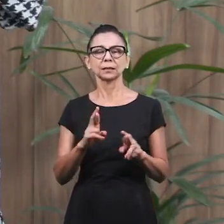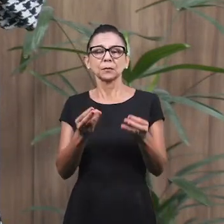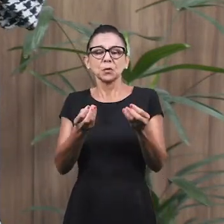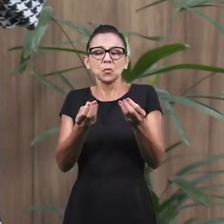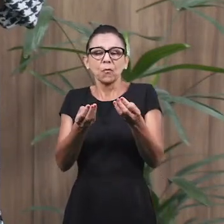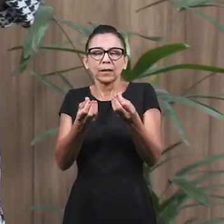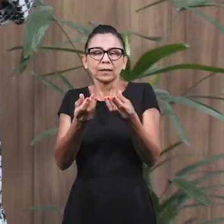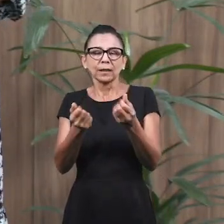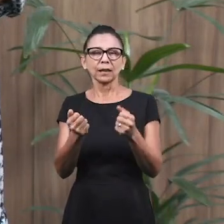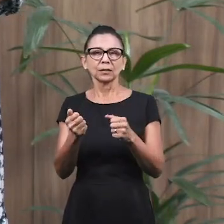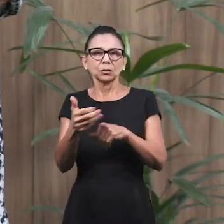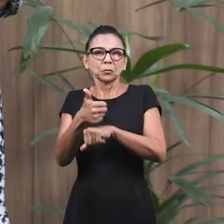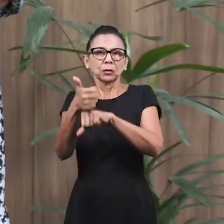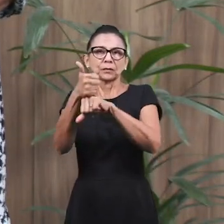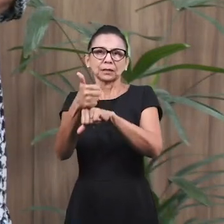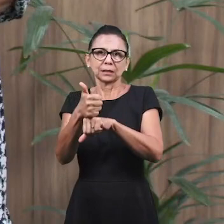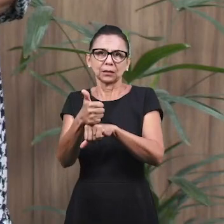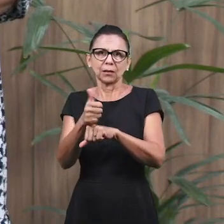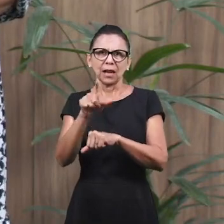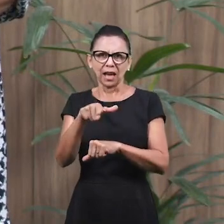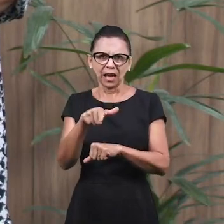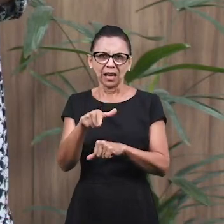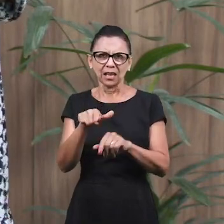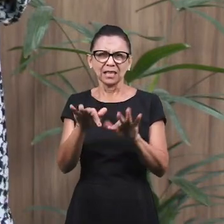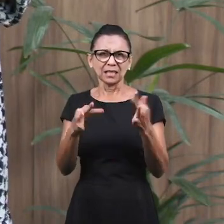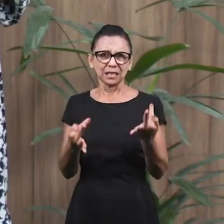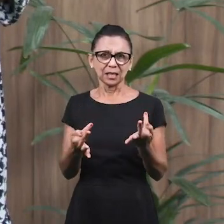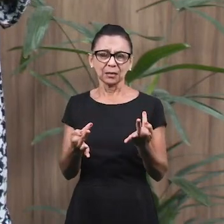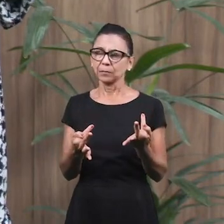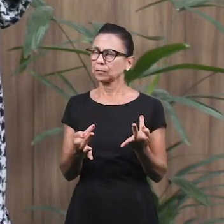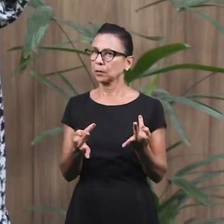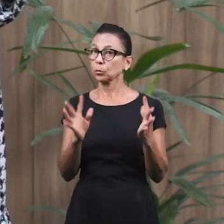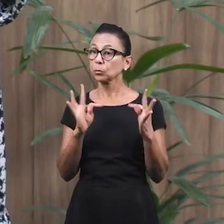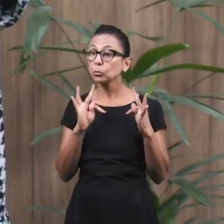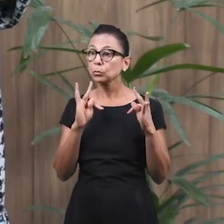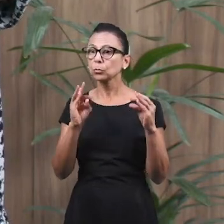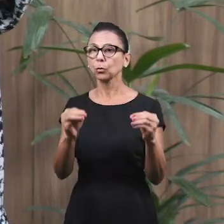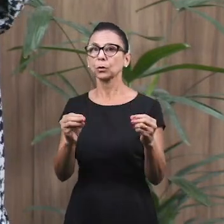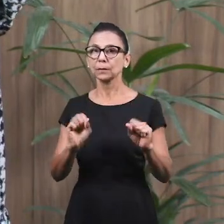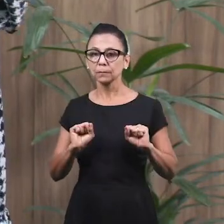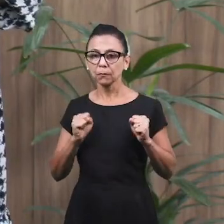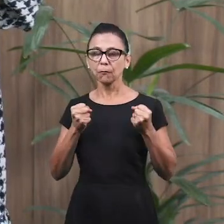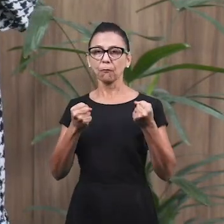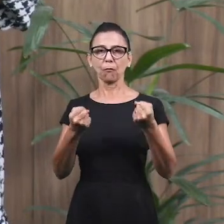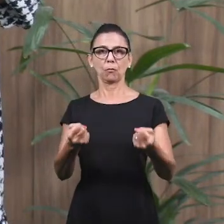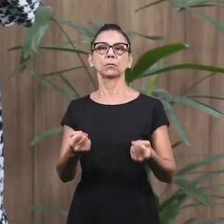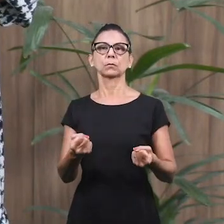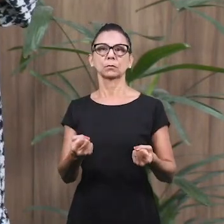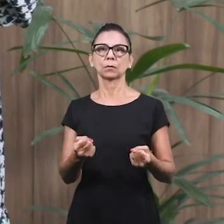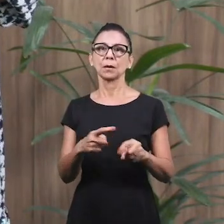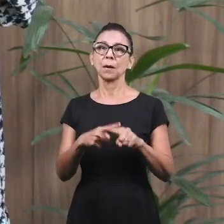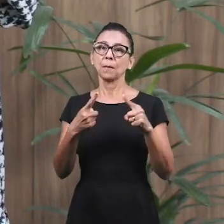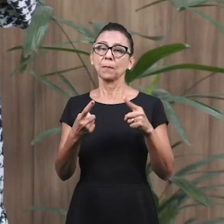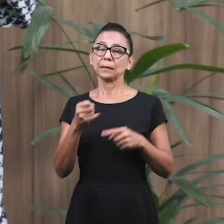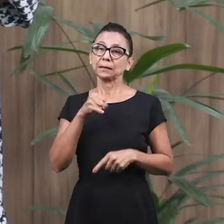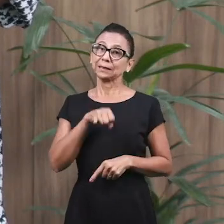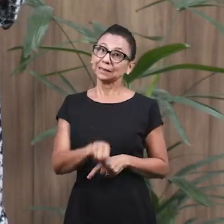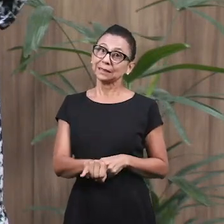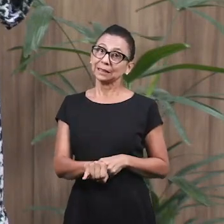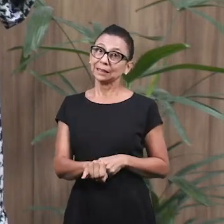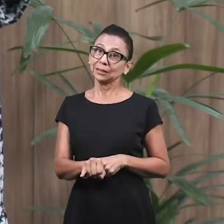делаем в жизнь, нашу профессиональную жизнь. Ни одна из профессий не является очень простой. Для каждой из